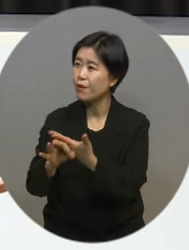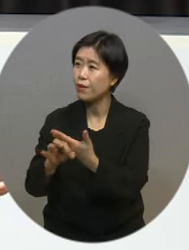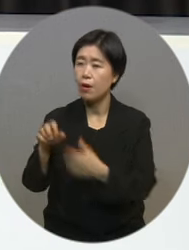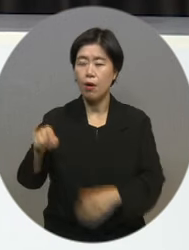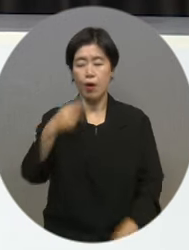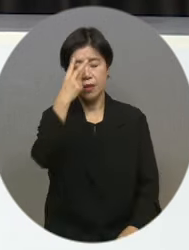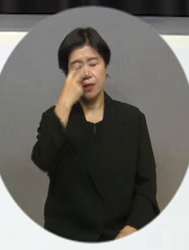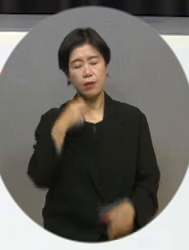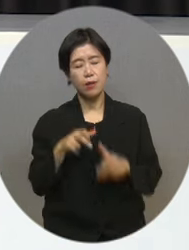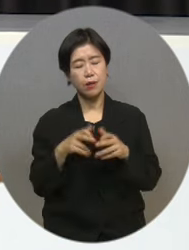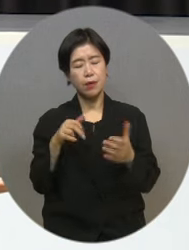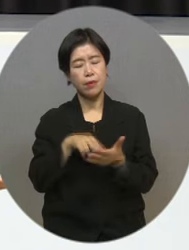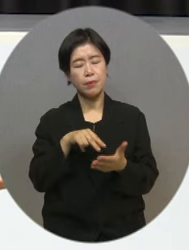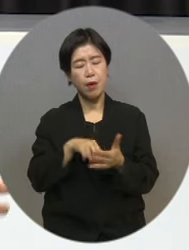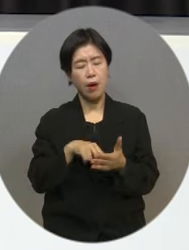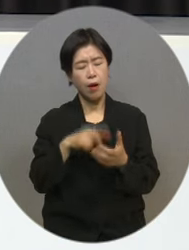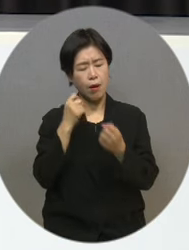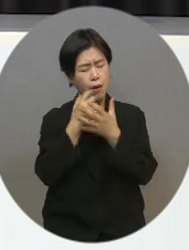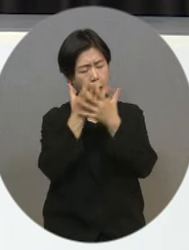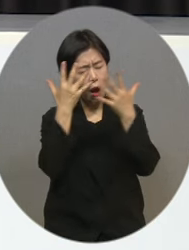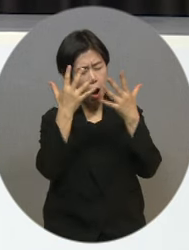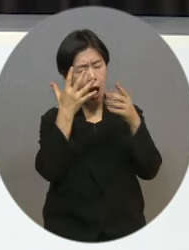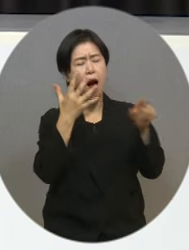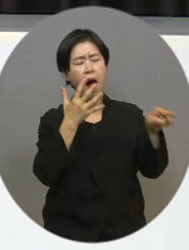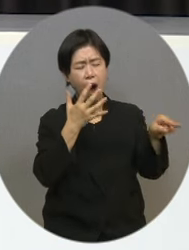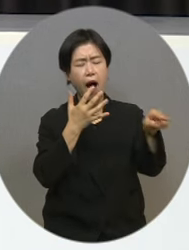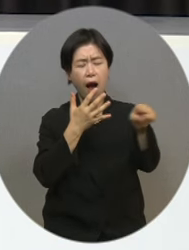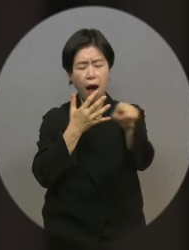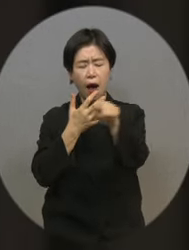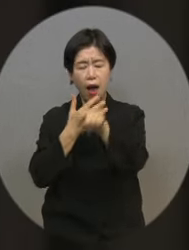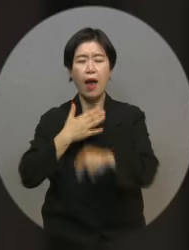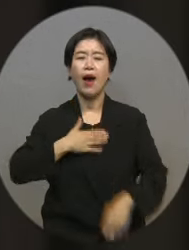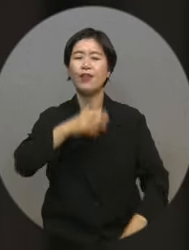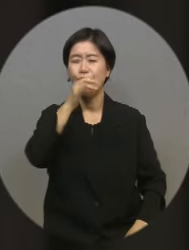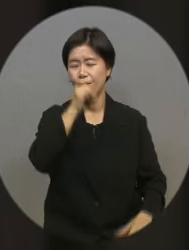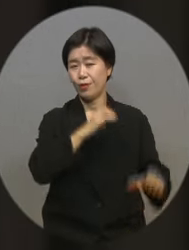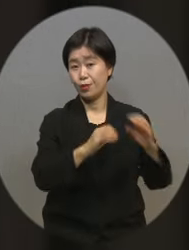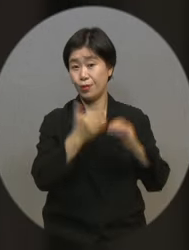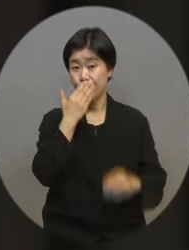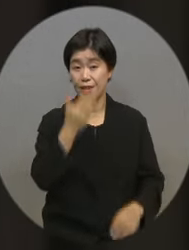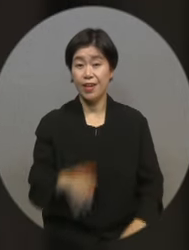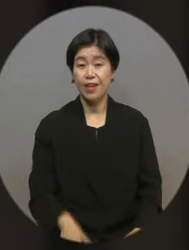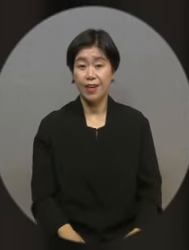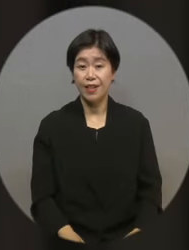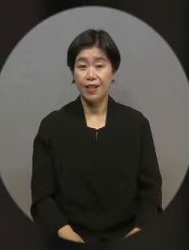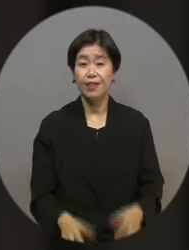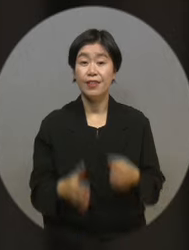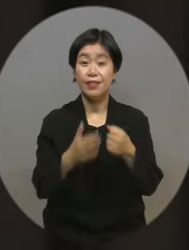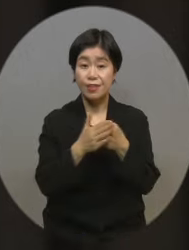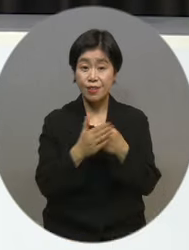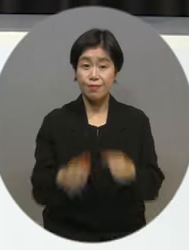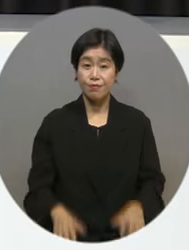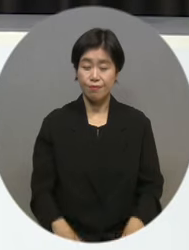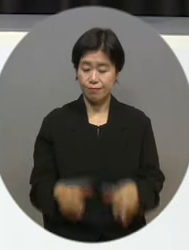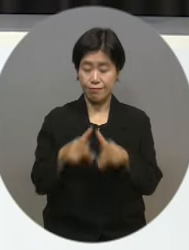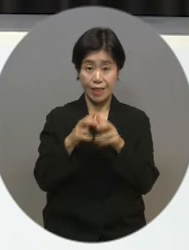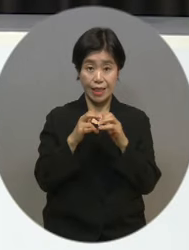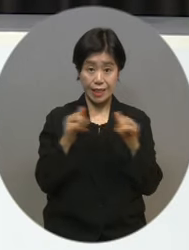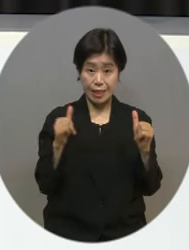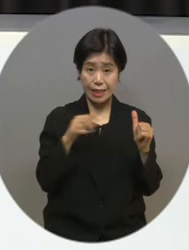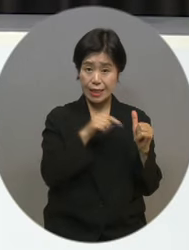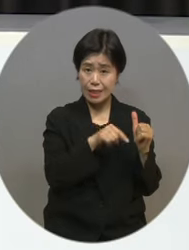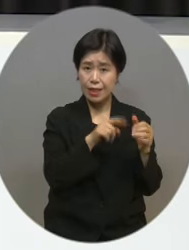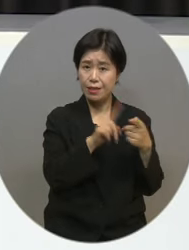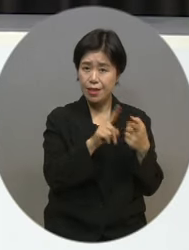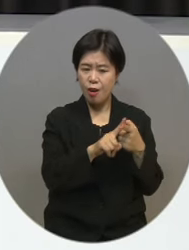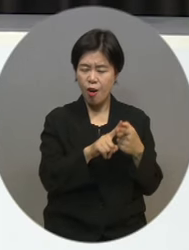가능하고 아, 여기가 이렇게 돼 있구나라고 소통이 가능해집니다. 그래서 그러시겠구나. 장애인 분들을